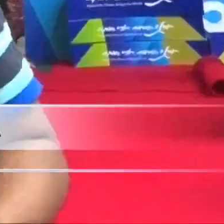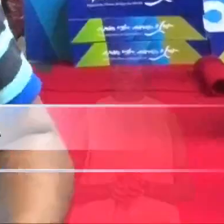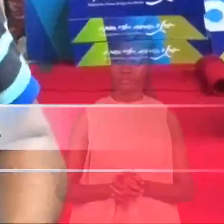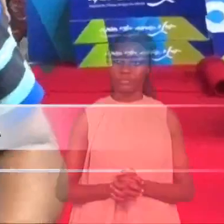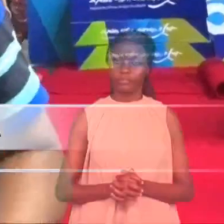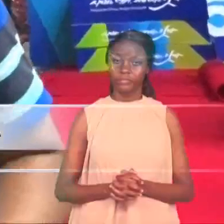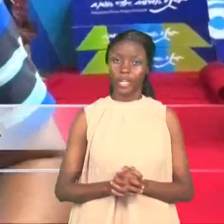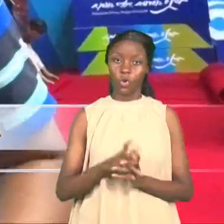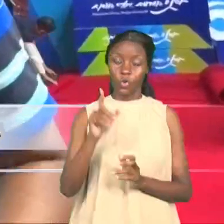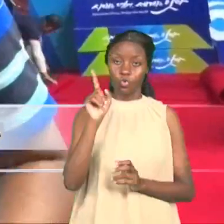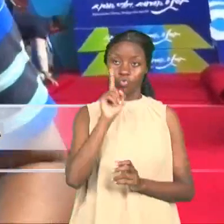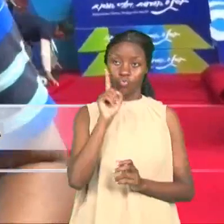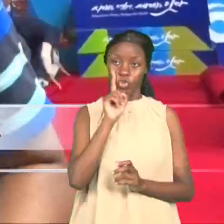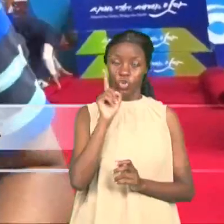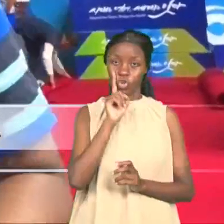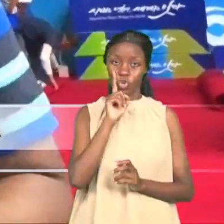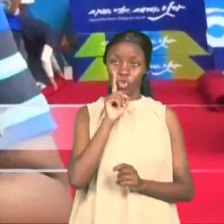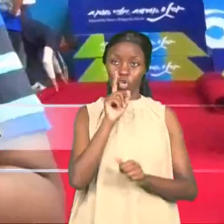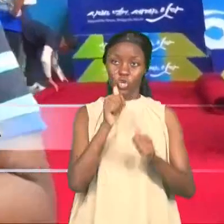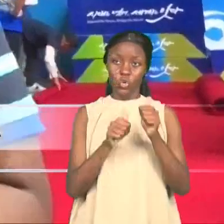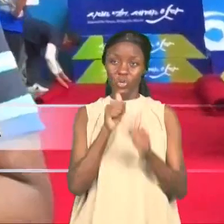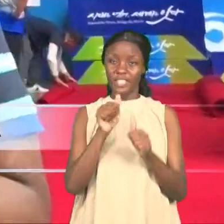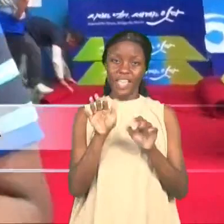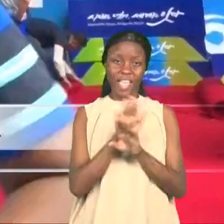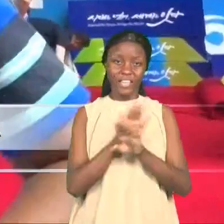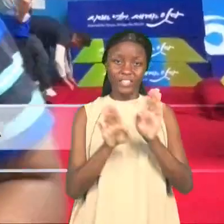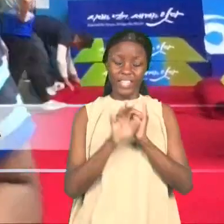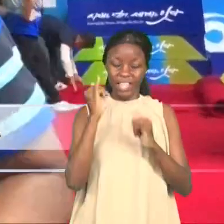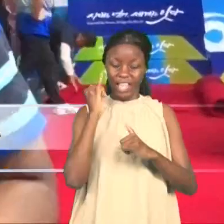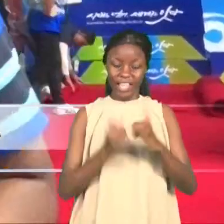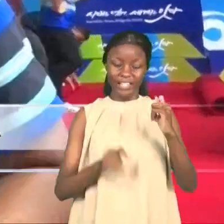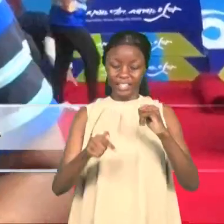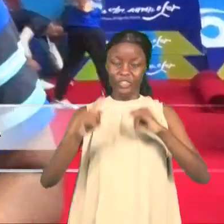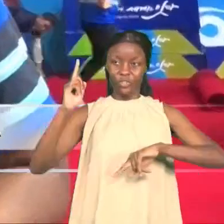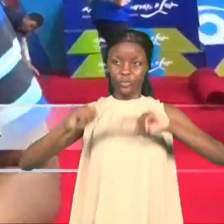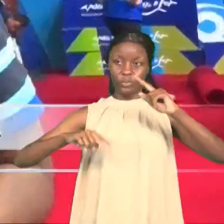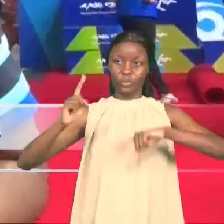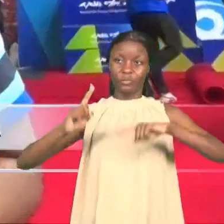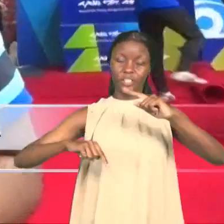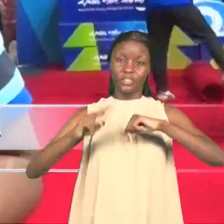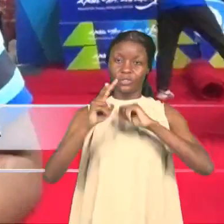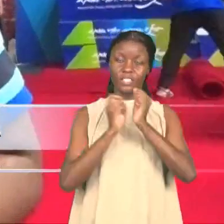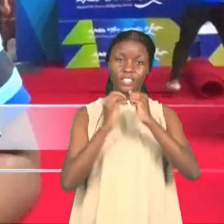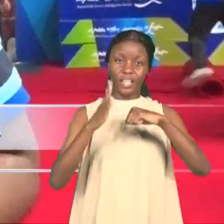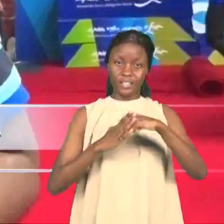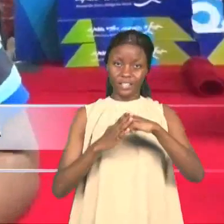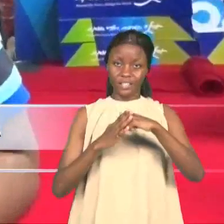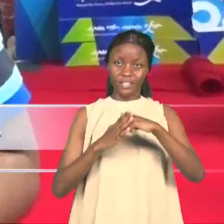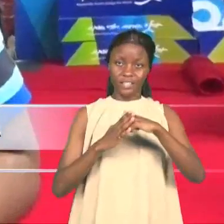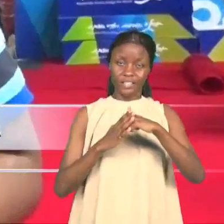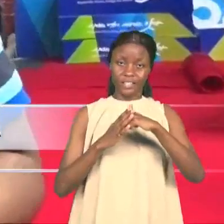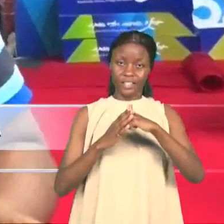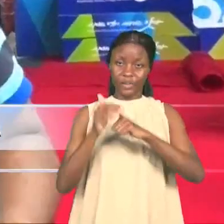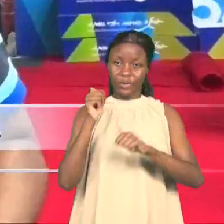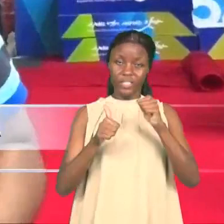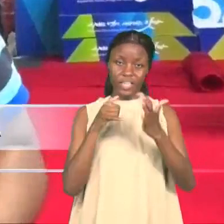Kumbuka kesho siku ya Ijumaa ndio siku ambayo jamvi litakunjwa rasmi la mashindano ya mwaka 2019 ya Chungju, ambaye